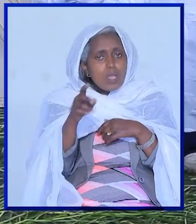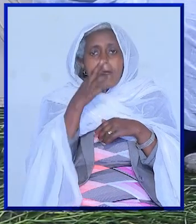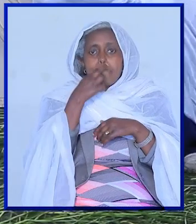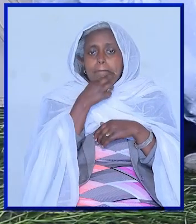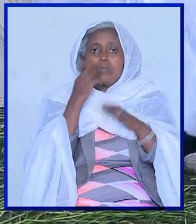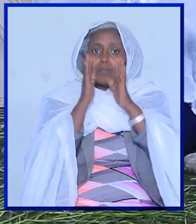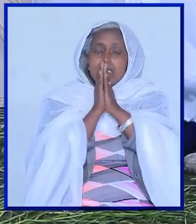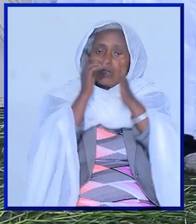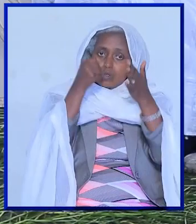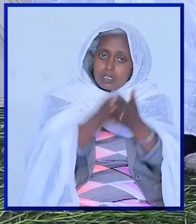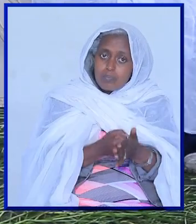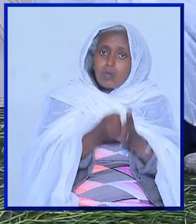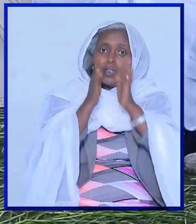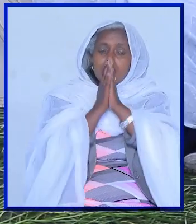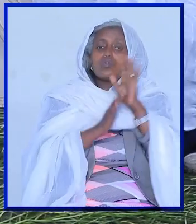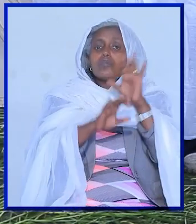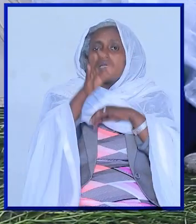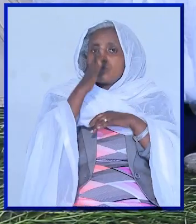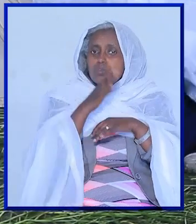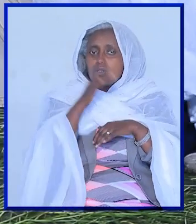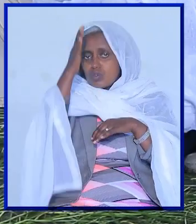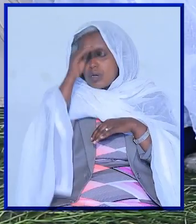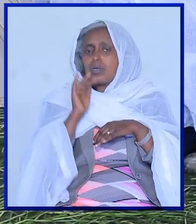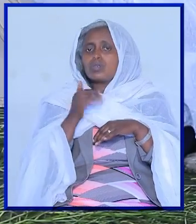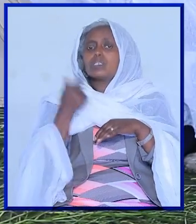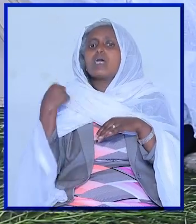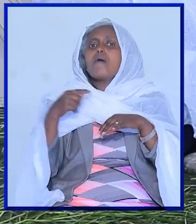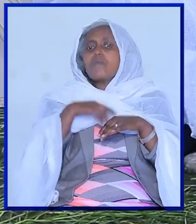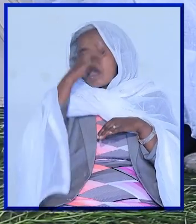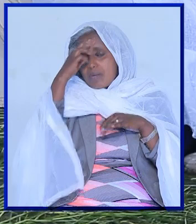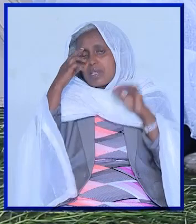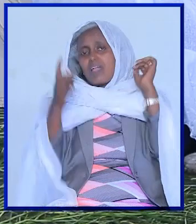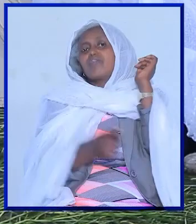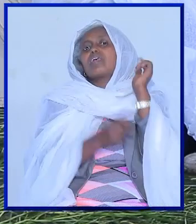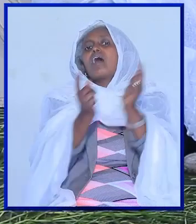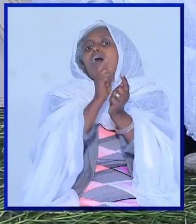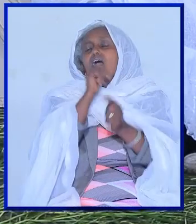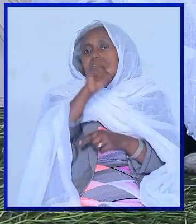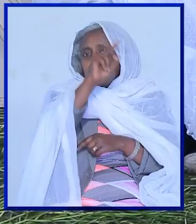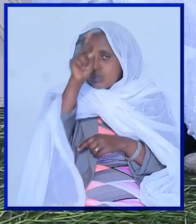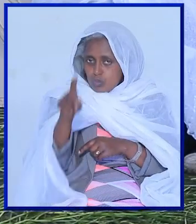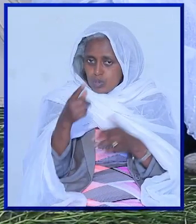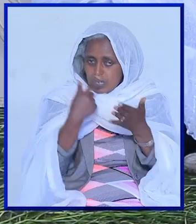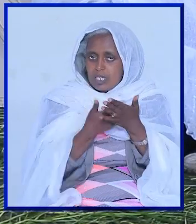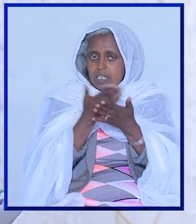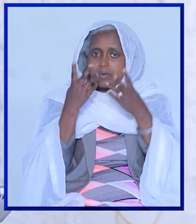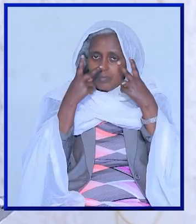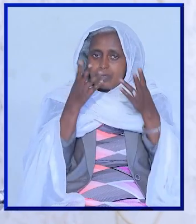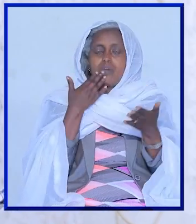ጸንተው የሚጸልዩ እናቶች አባቶቻችን አይፈተኑም ወይ? እስኪ ማሁ ይህንን ነገር እንደው ብናየው ብዬ